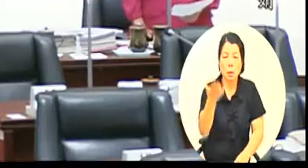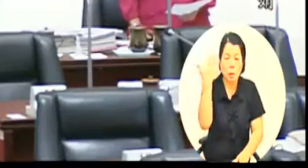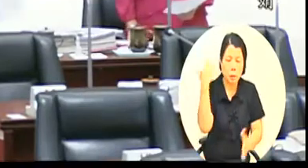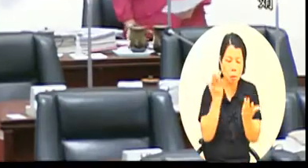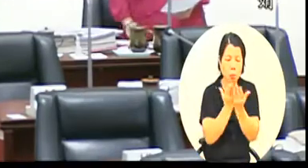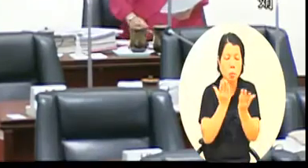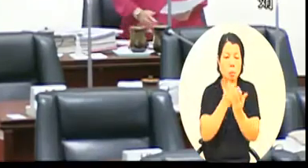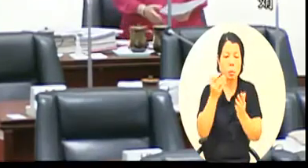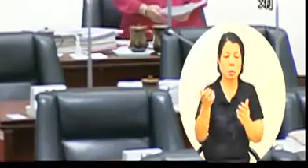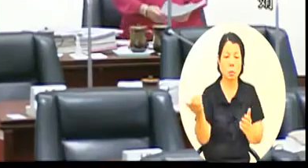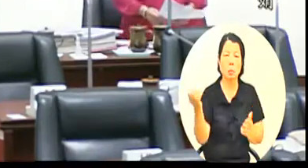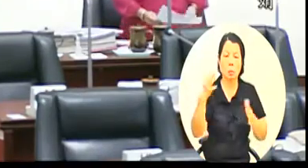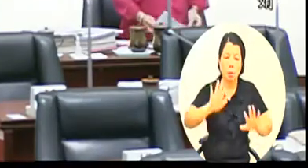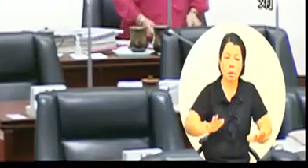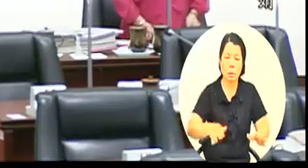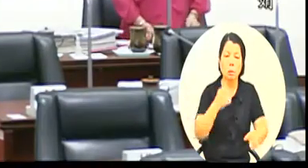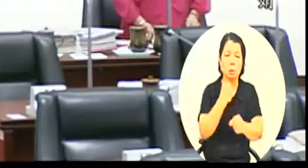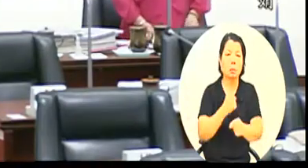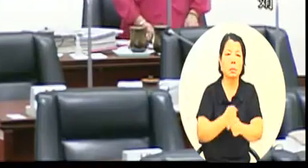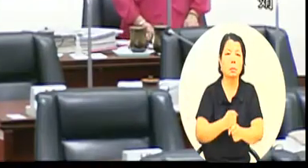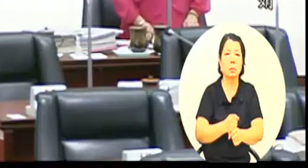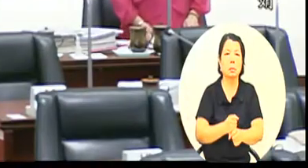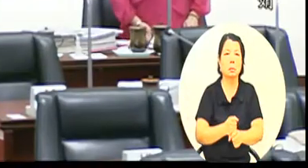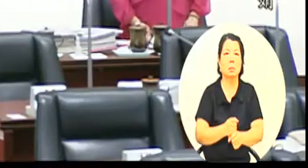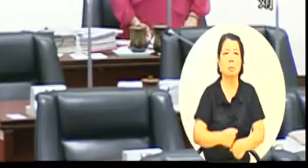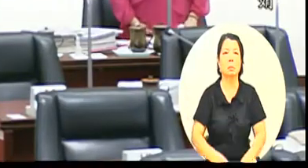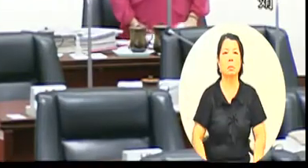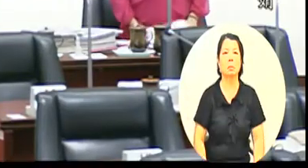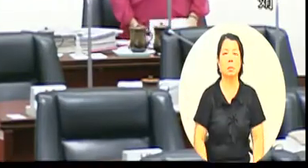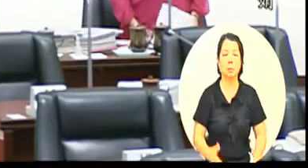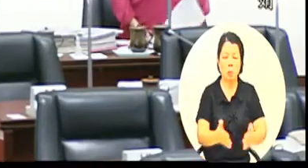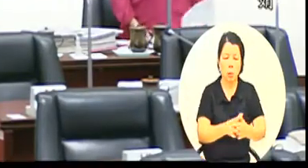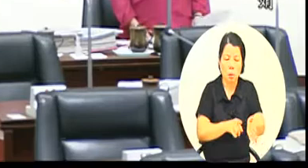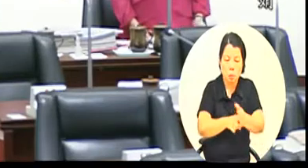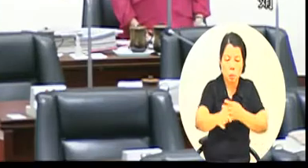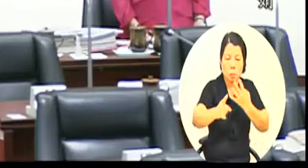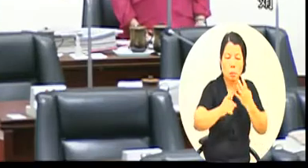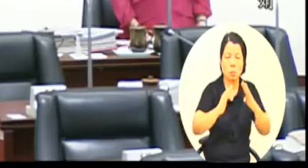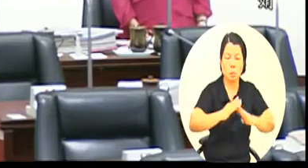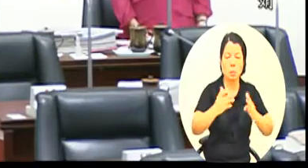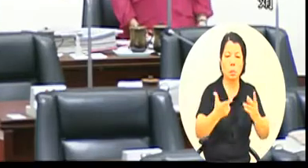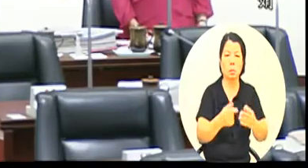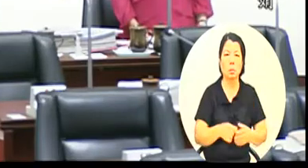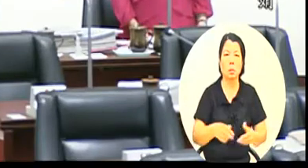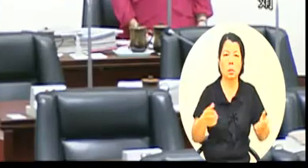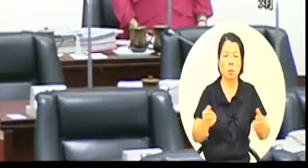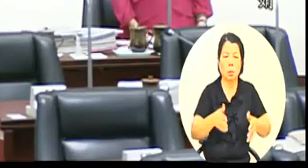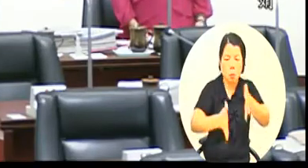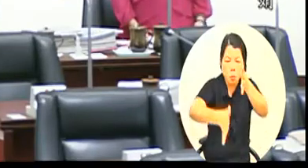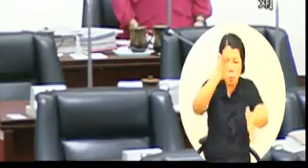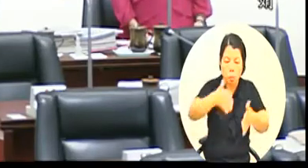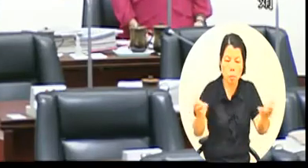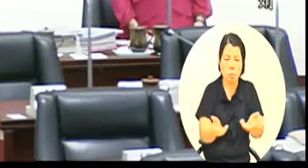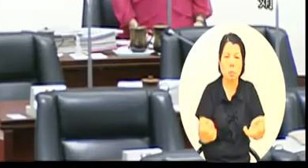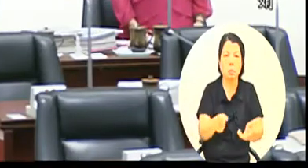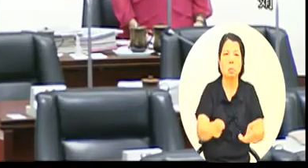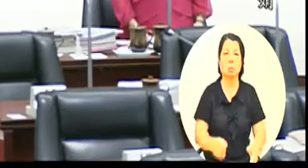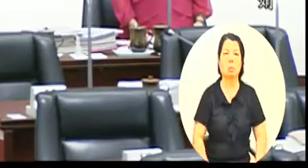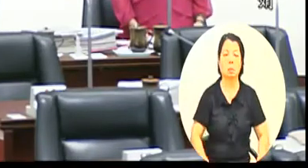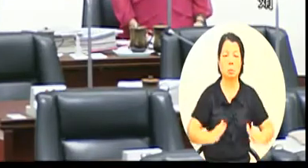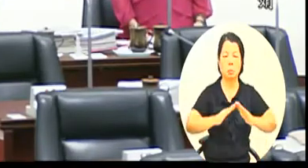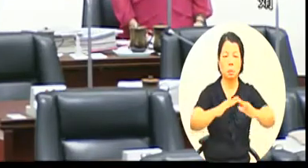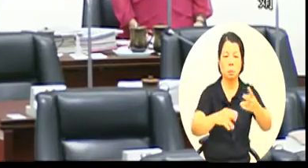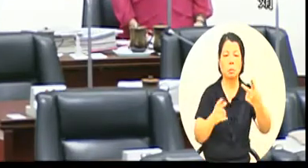的话，十个专家里面，跟建筑、都市计划相关的七